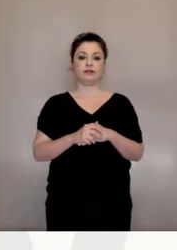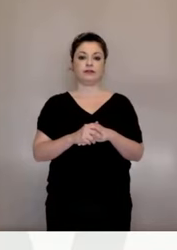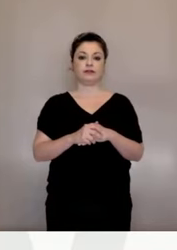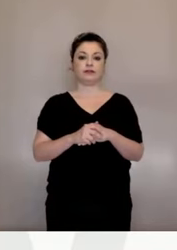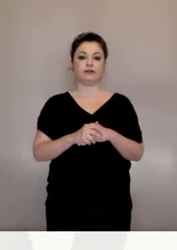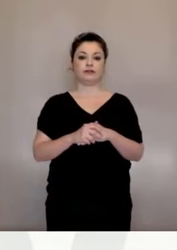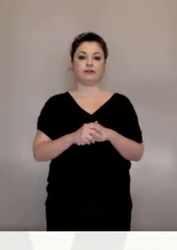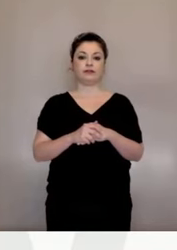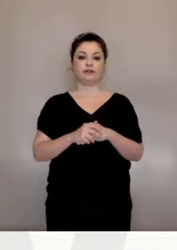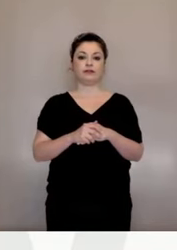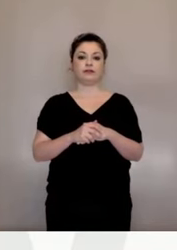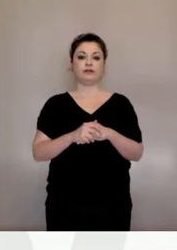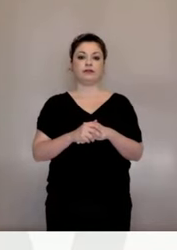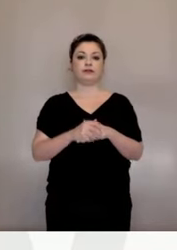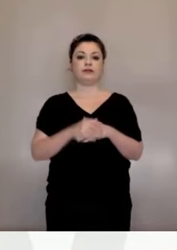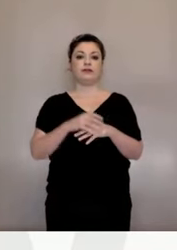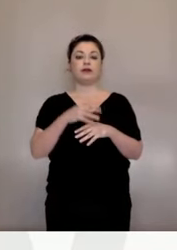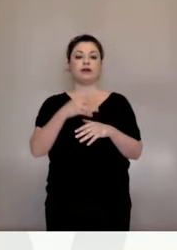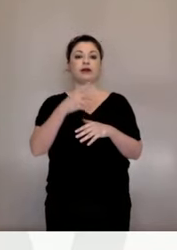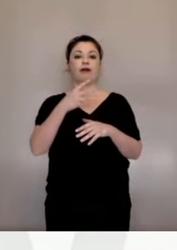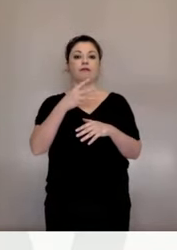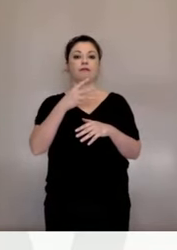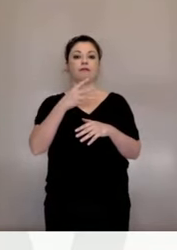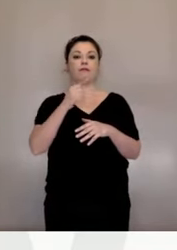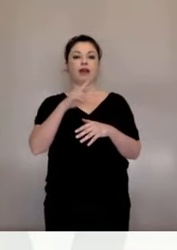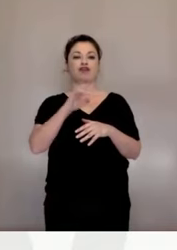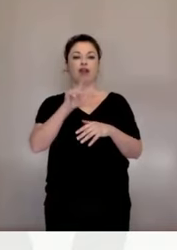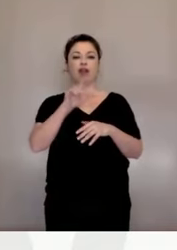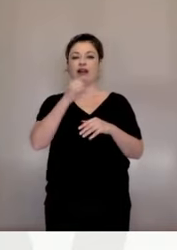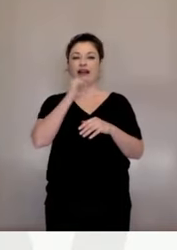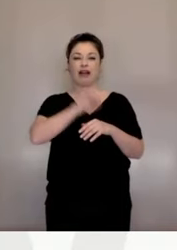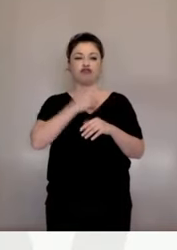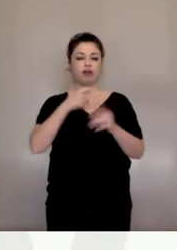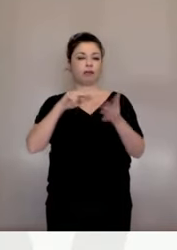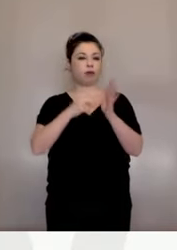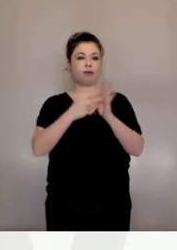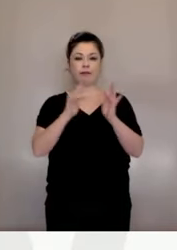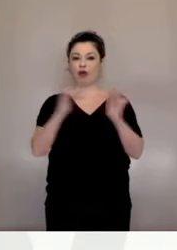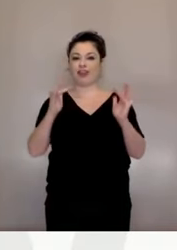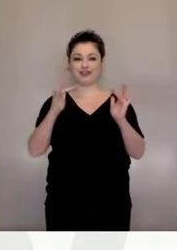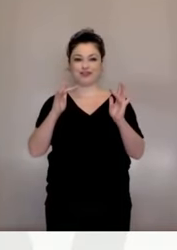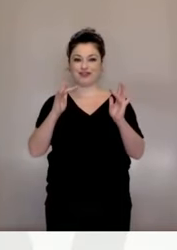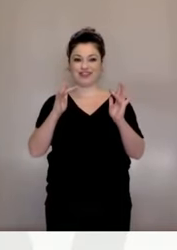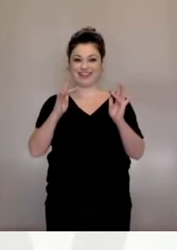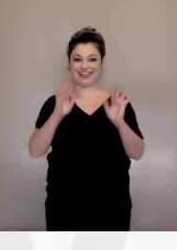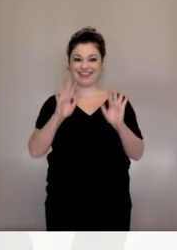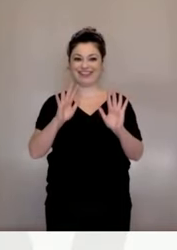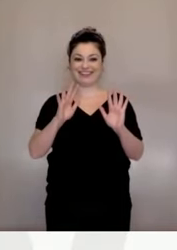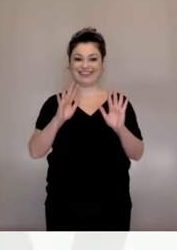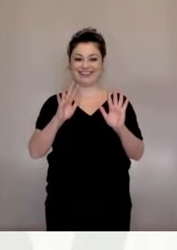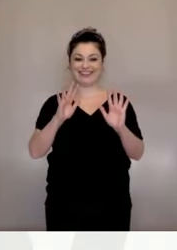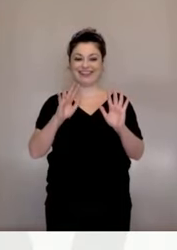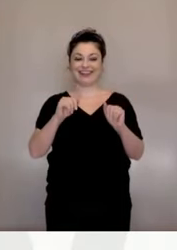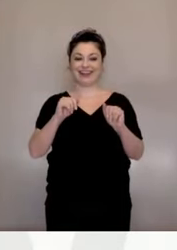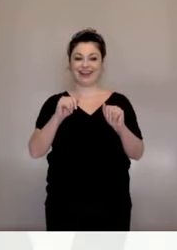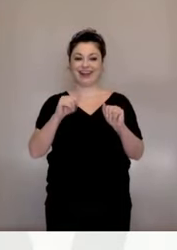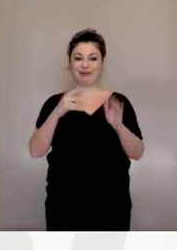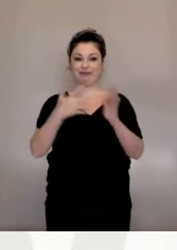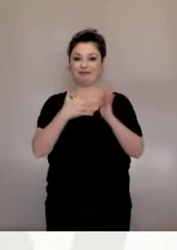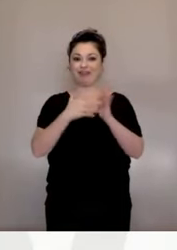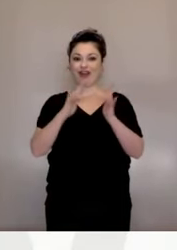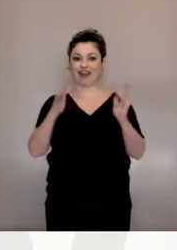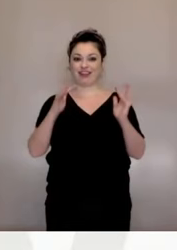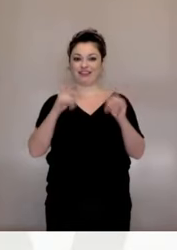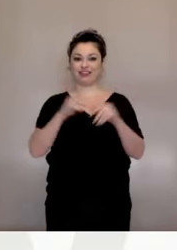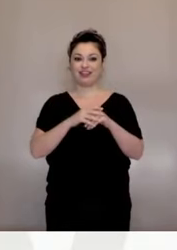Marcello, conviene che vai tu, sì. Perché credo che ci siano dei problemi di connessione. Sì. Sul finale. Ah, monsieur professeur. Elle a